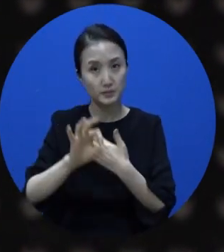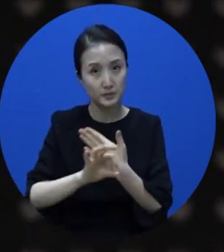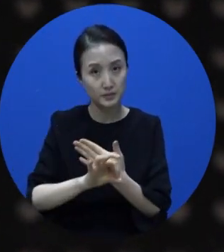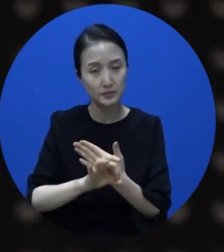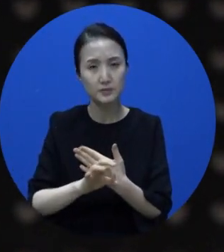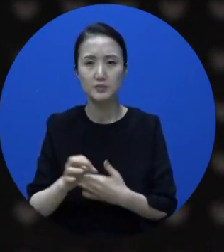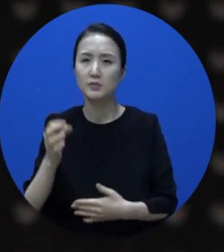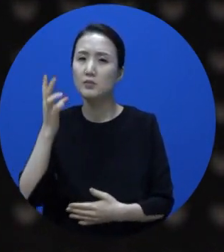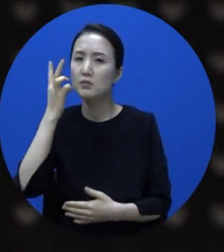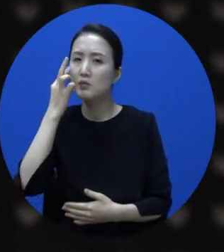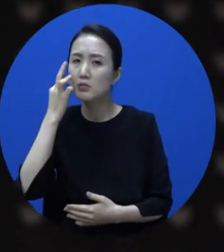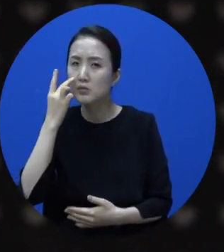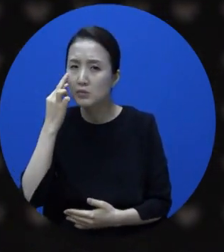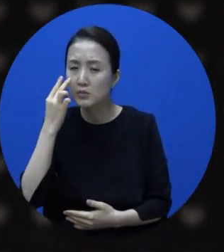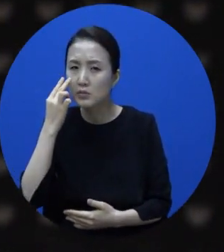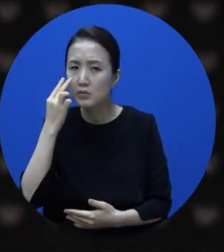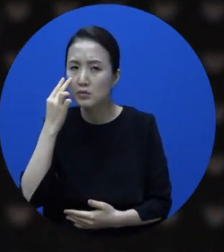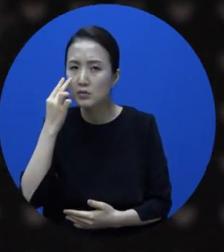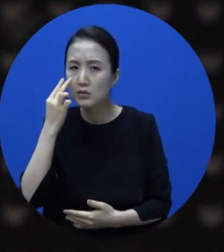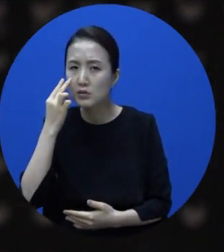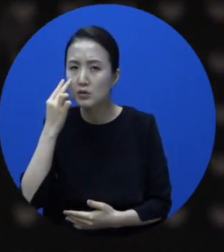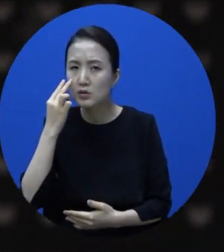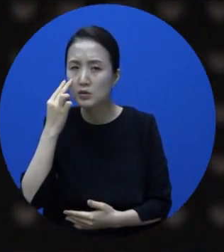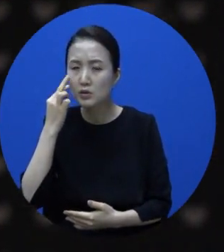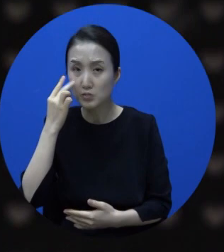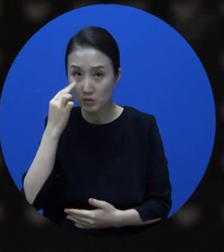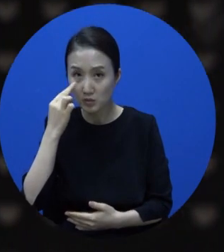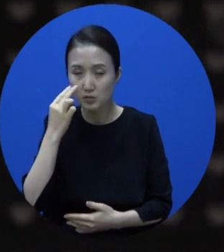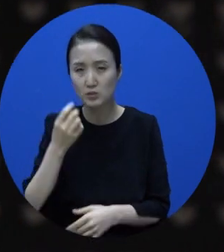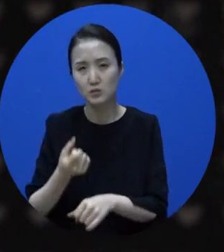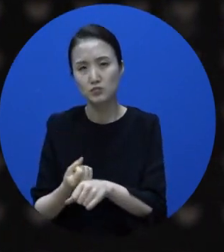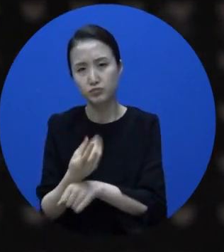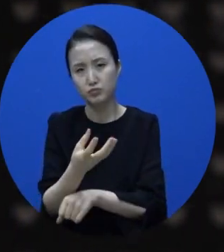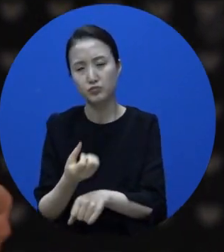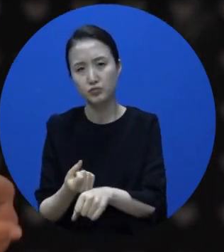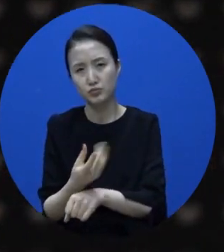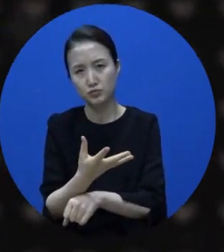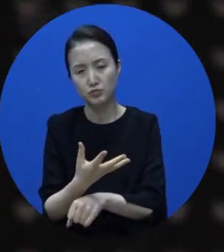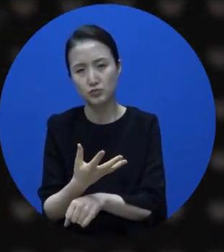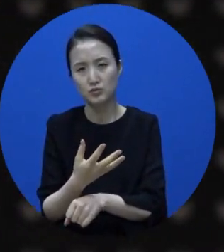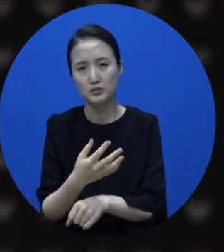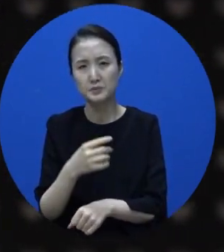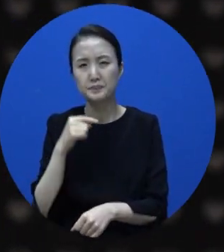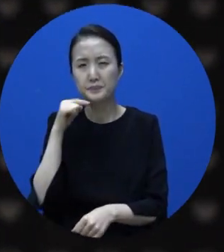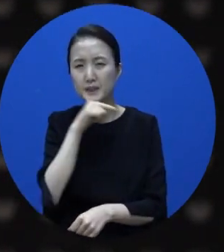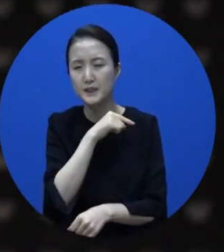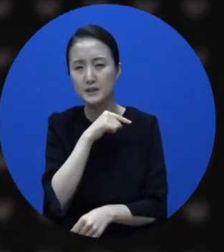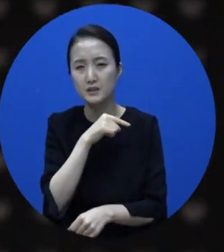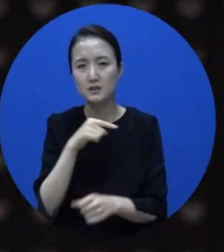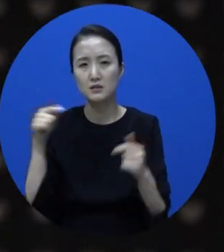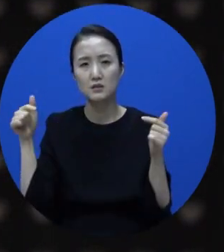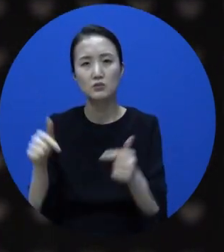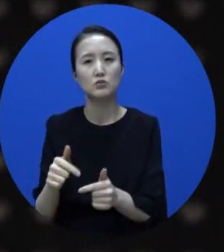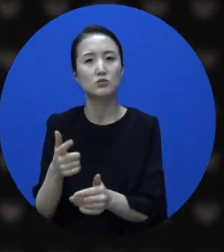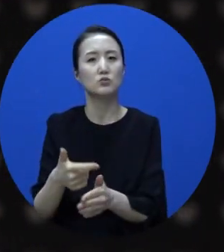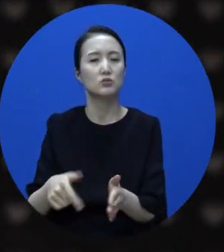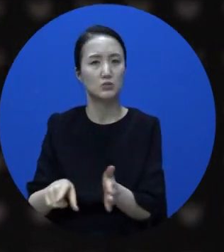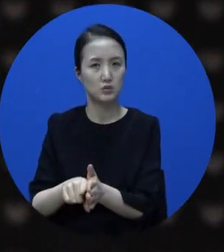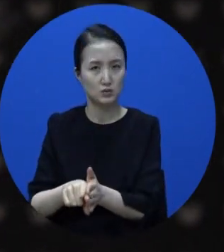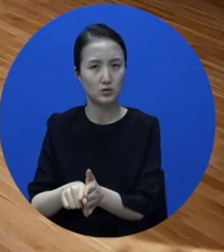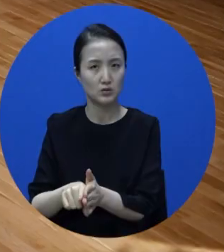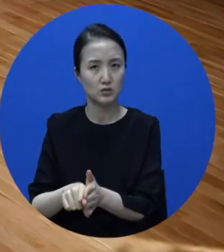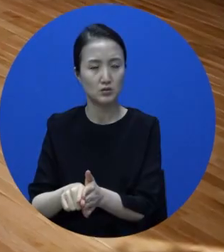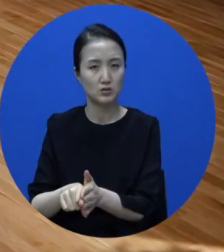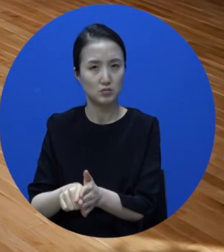무역수지 적자를 해소하기 위해서 노력하는 거다 라는 표현을 하기도 했는데 그러면서 미중 무역 분쟁이